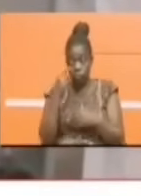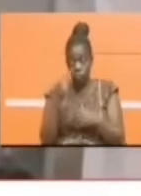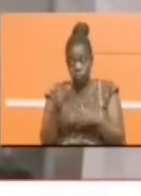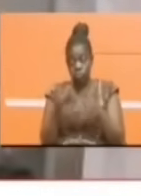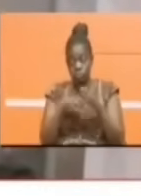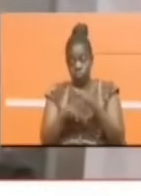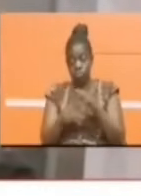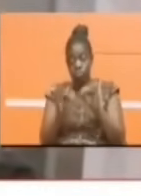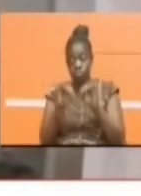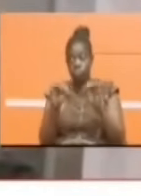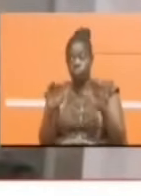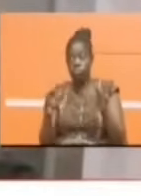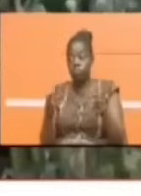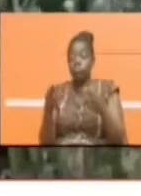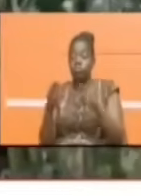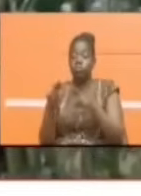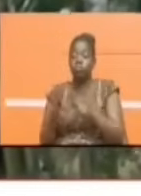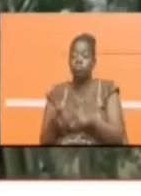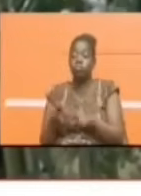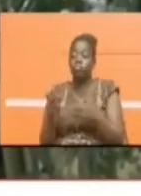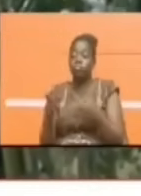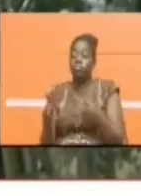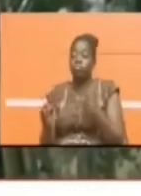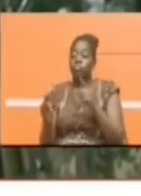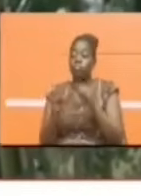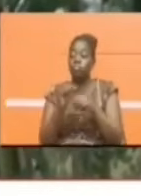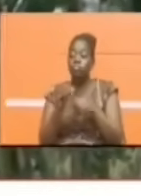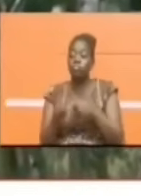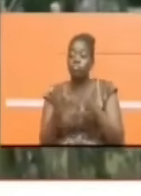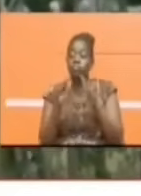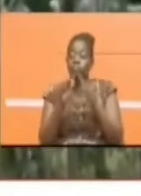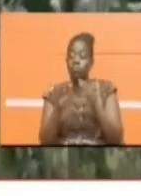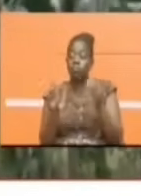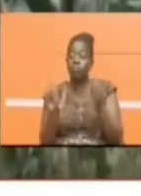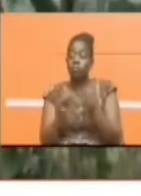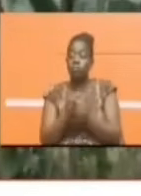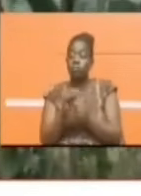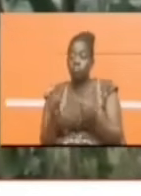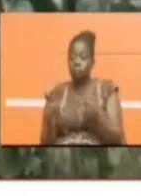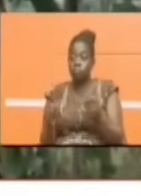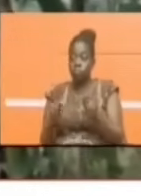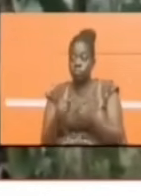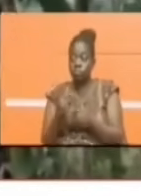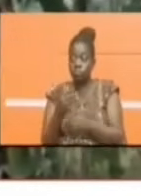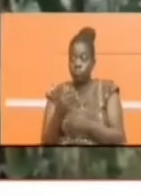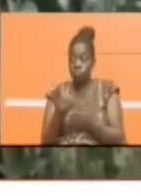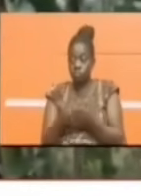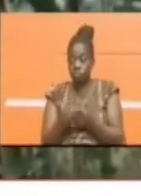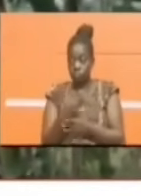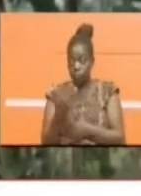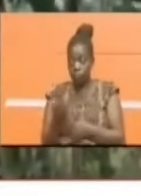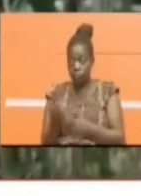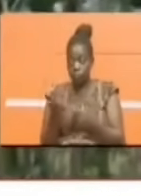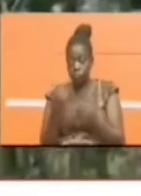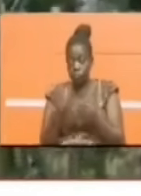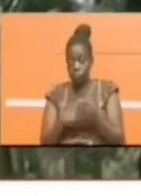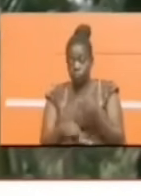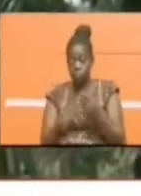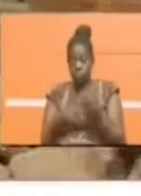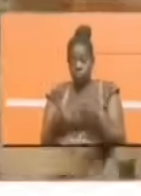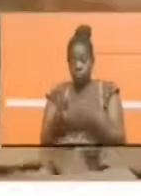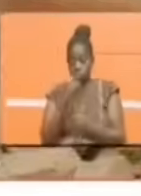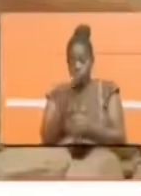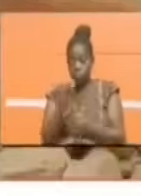ku mawulire bwe gaabadde n'ebiriwo boogedde ne ku nnyumba yamenyeddwa ebatulamuza n'ekijja empya balumiza nti omukadde ono tabeera ku kyalo